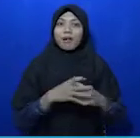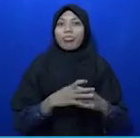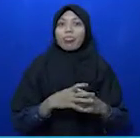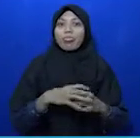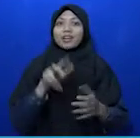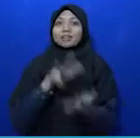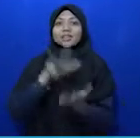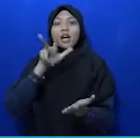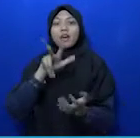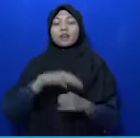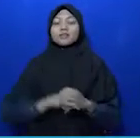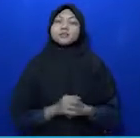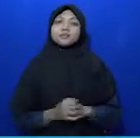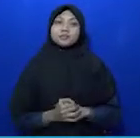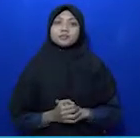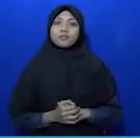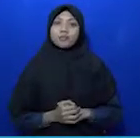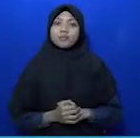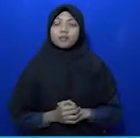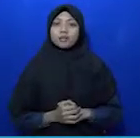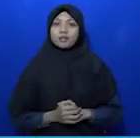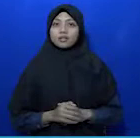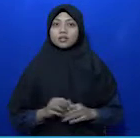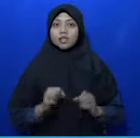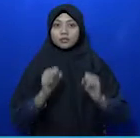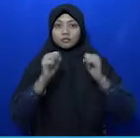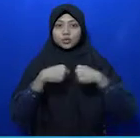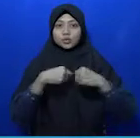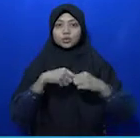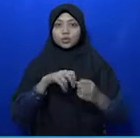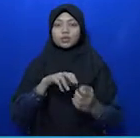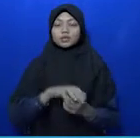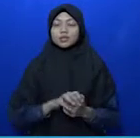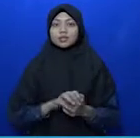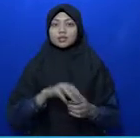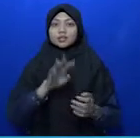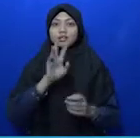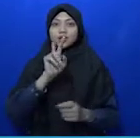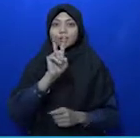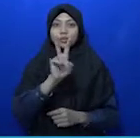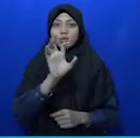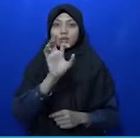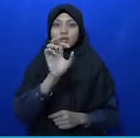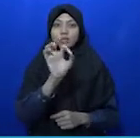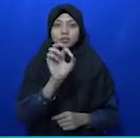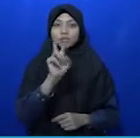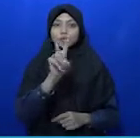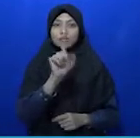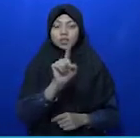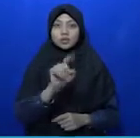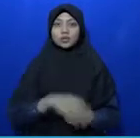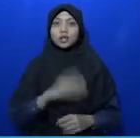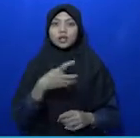2021 di dalam kontrak tadi, referring kepada kontrak pasal 31 menyampaikan memang haknya hak memohon. Tetapi di